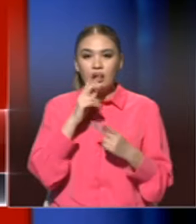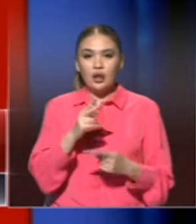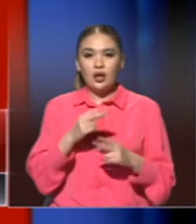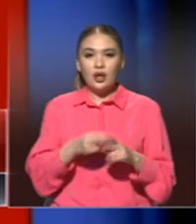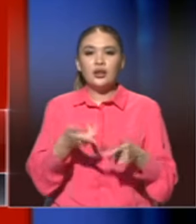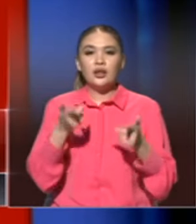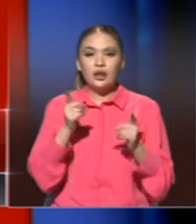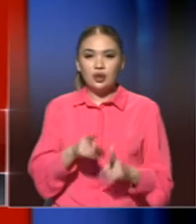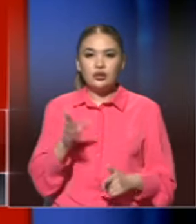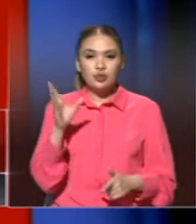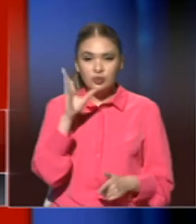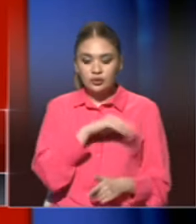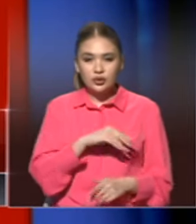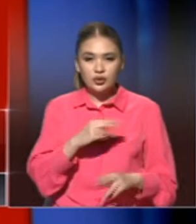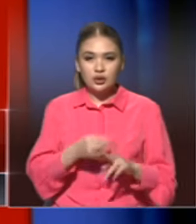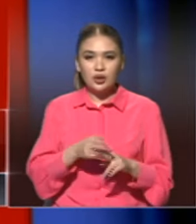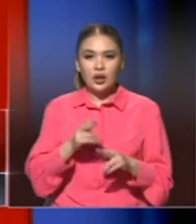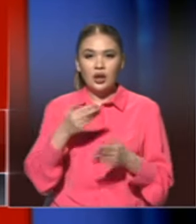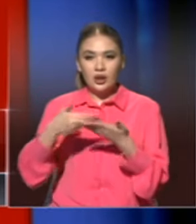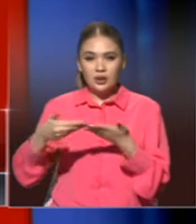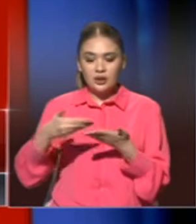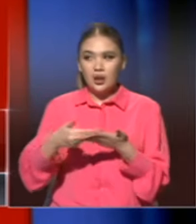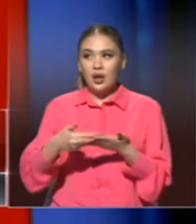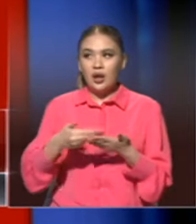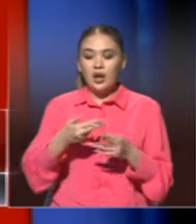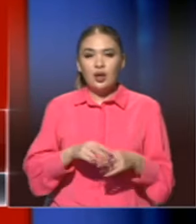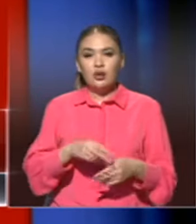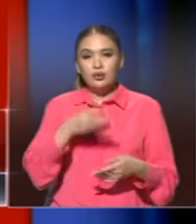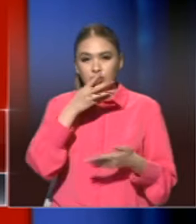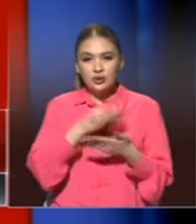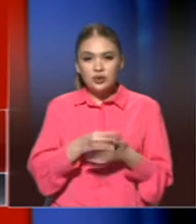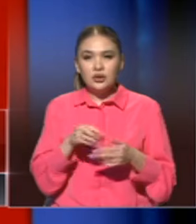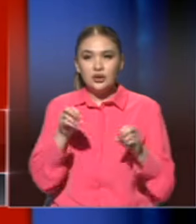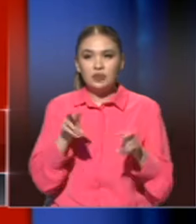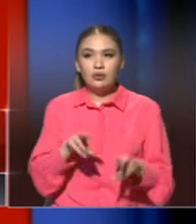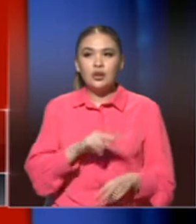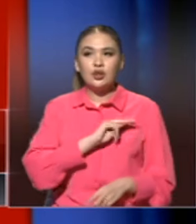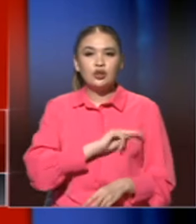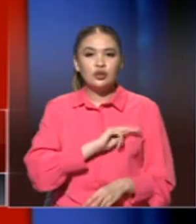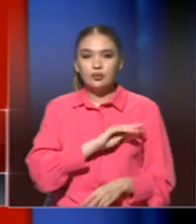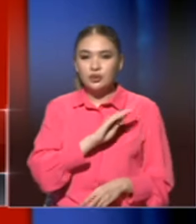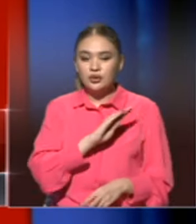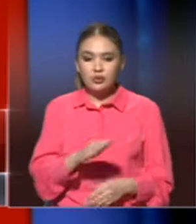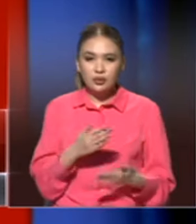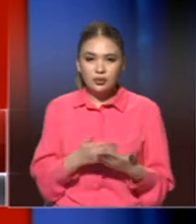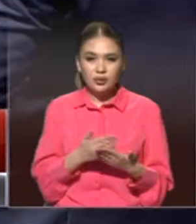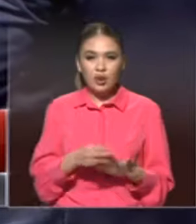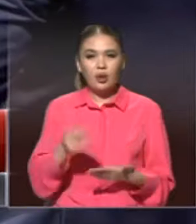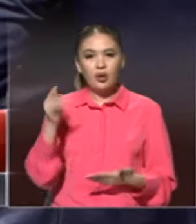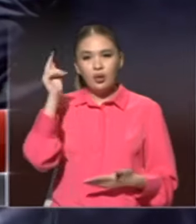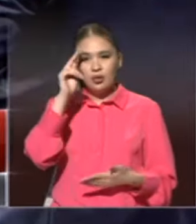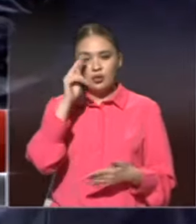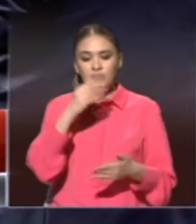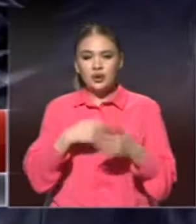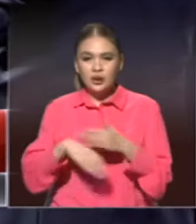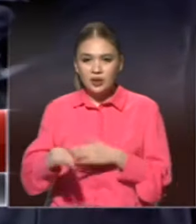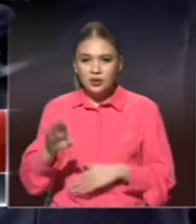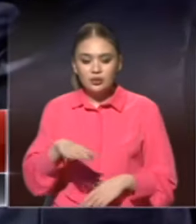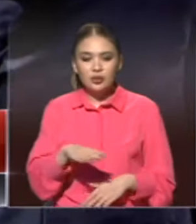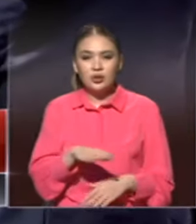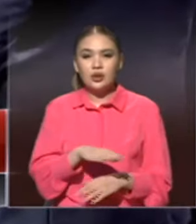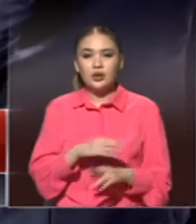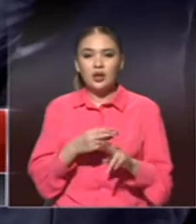келісу мүмкін. Жаңа сіздер айтып жатқан өзінің мамандығы бойынша жұмыс істемейтін, болмаса жаңағыдай оқудан кетіп жатады дейсіздер, бұның